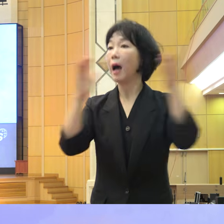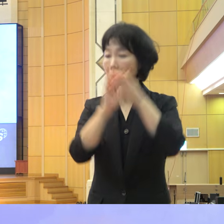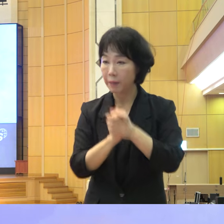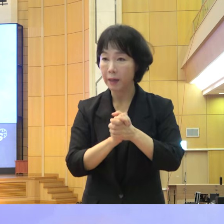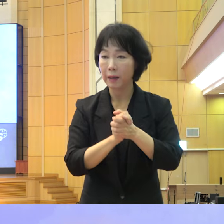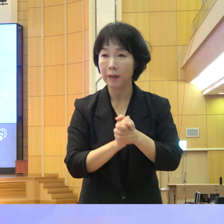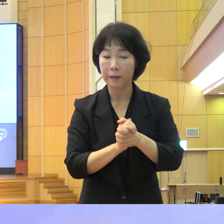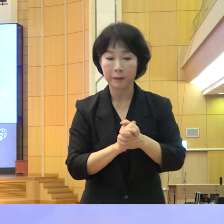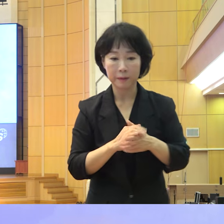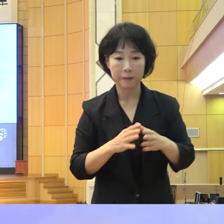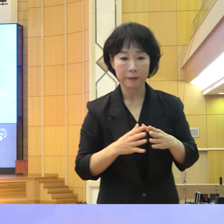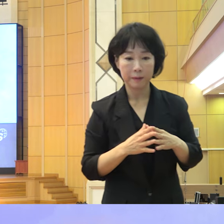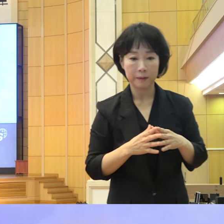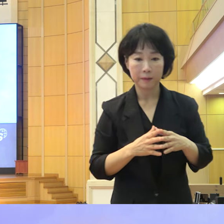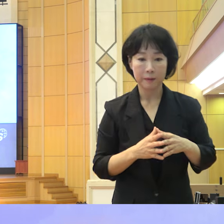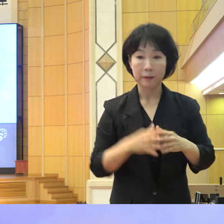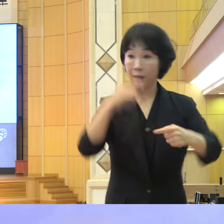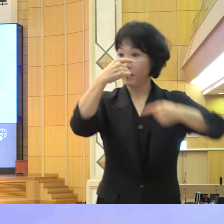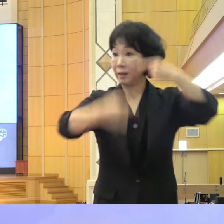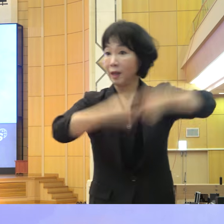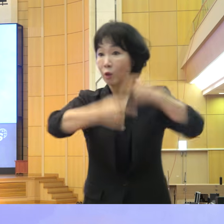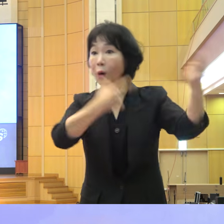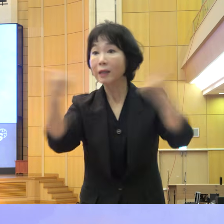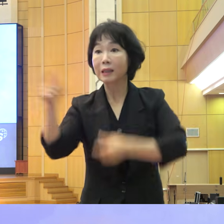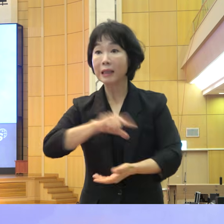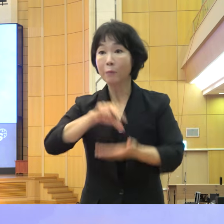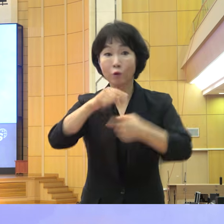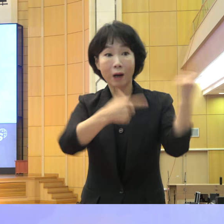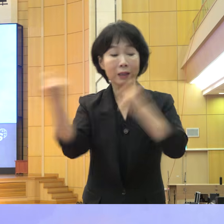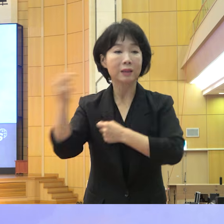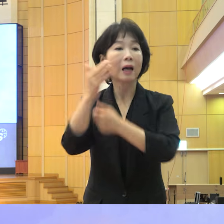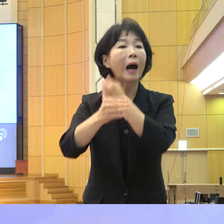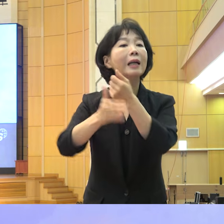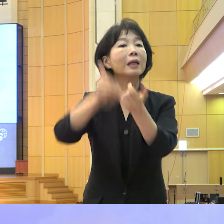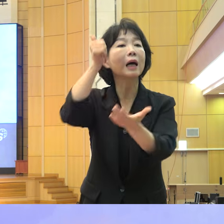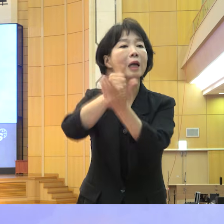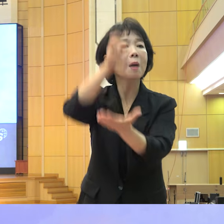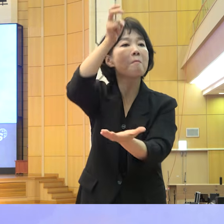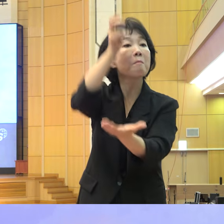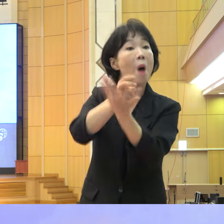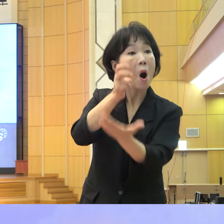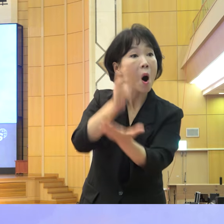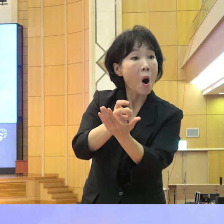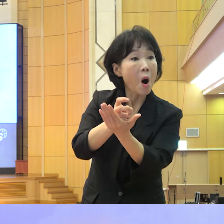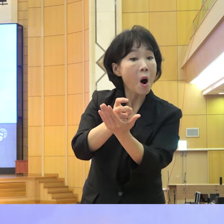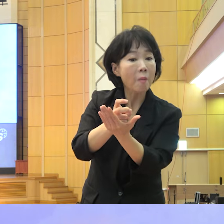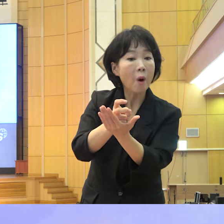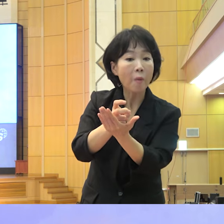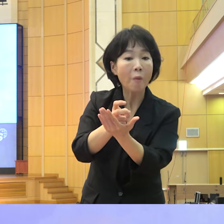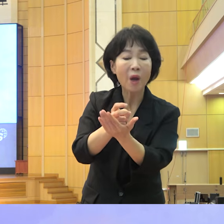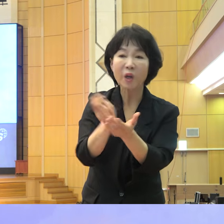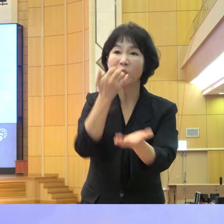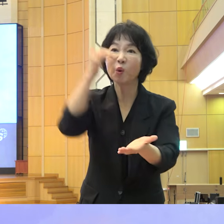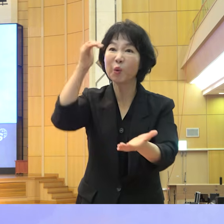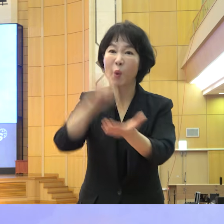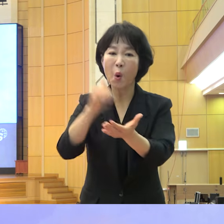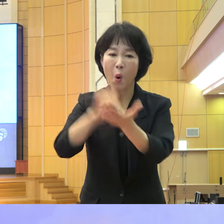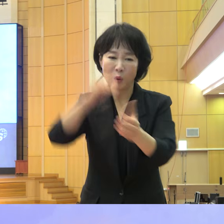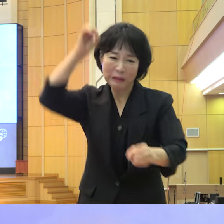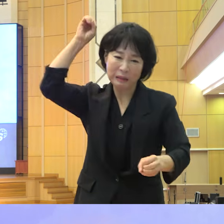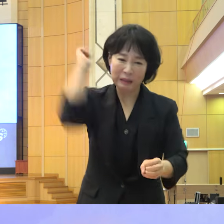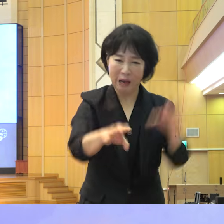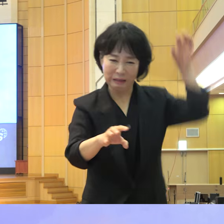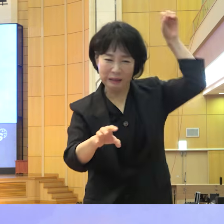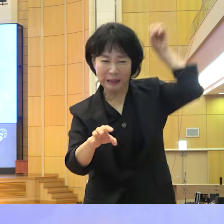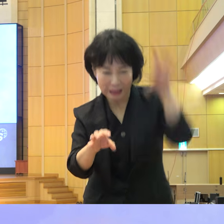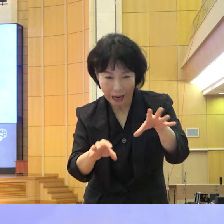말하겠나이까. 아멘. 제목을 따라하겠습니다. 율법에 돌로